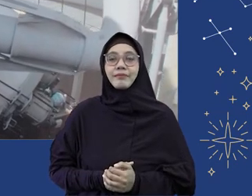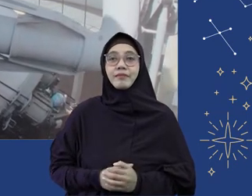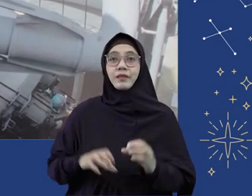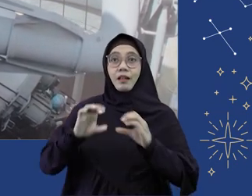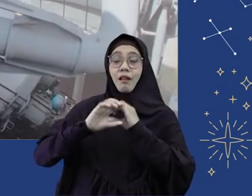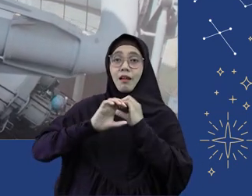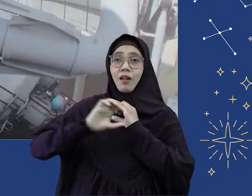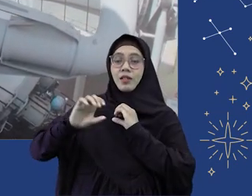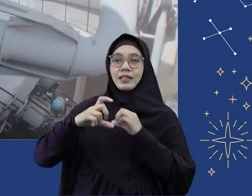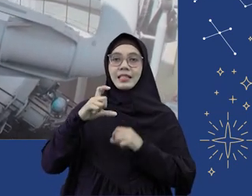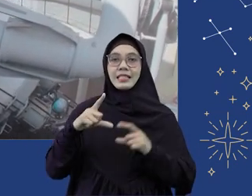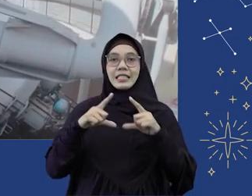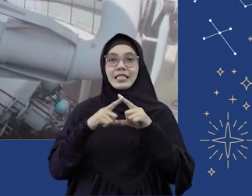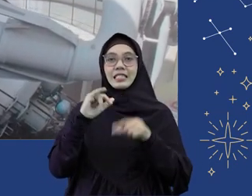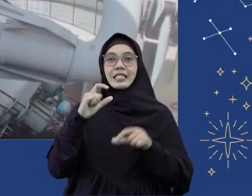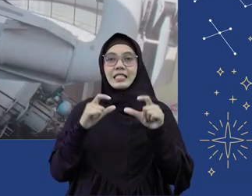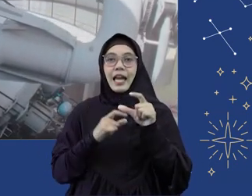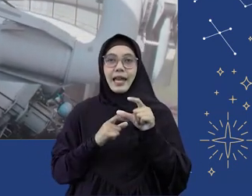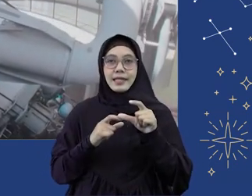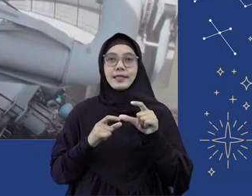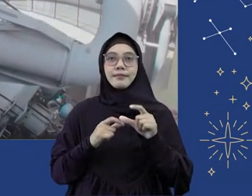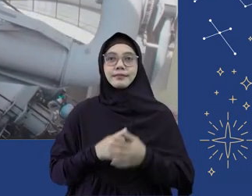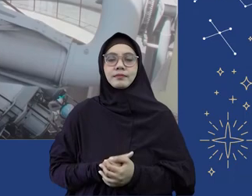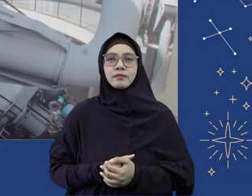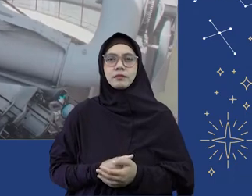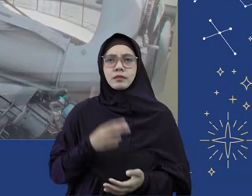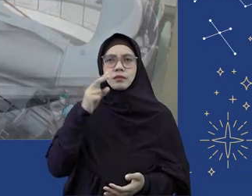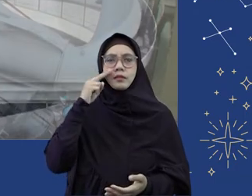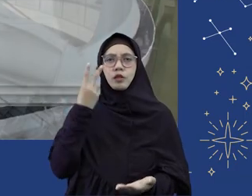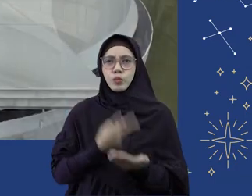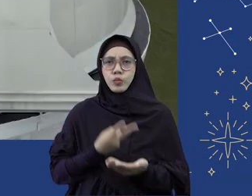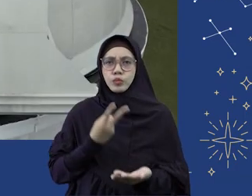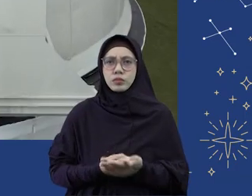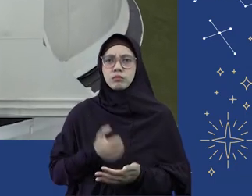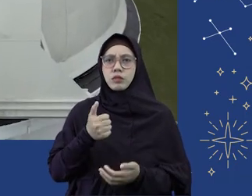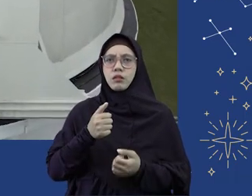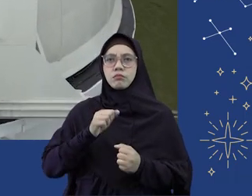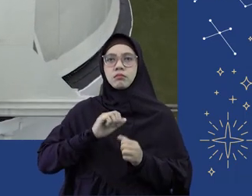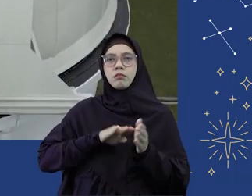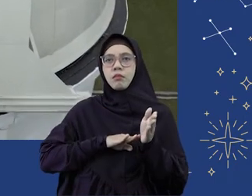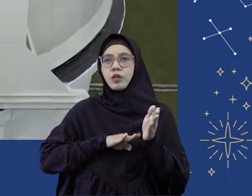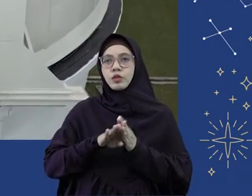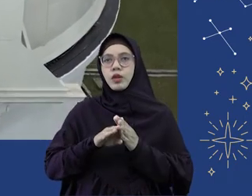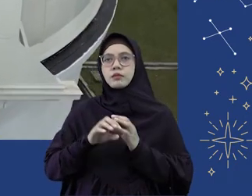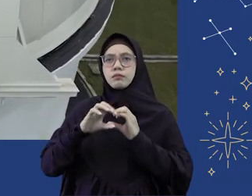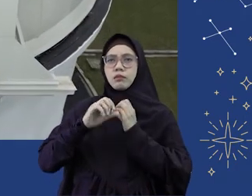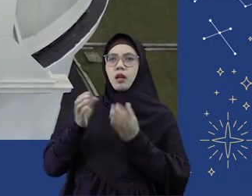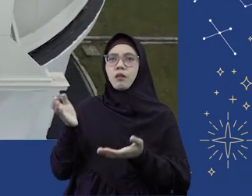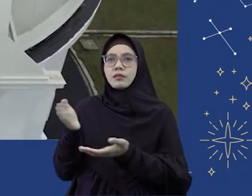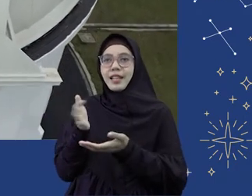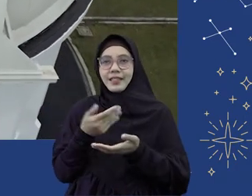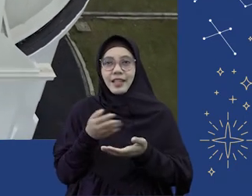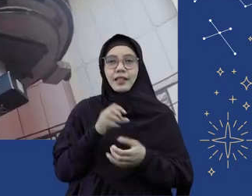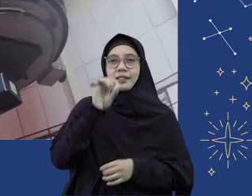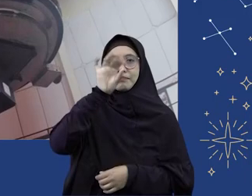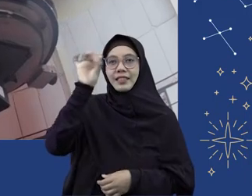refraktor ganda cais pada tahun 1928 terbukti memberikan akselerasi produktivitas pengamatan dan data posisi bintang